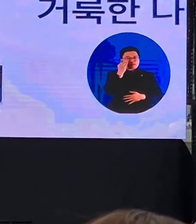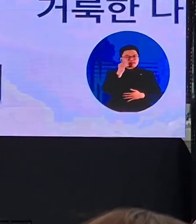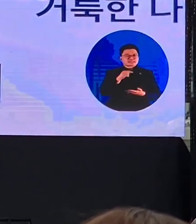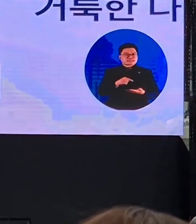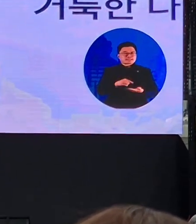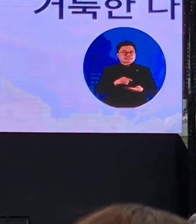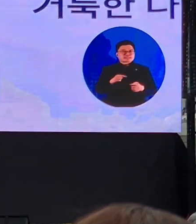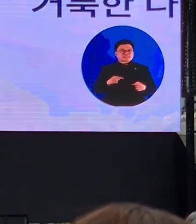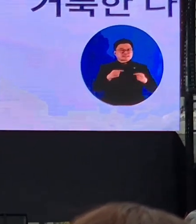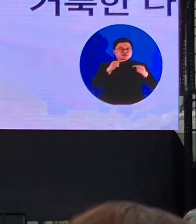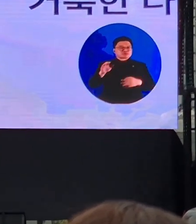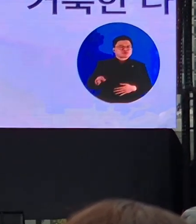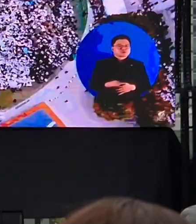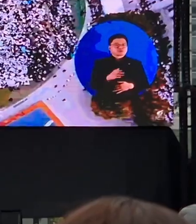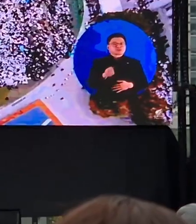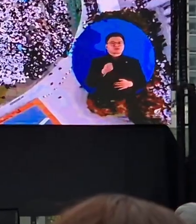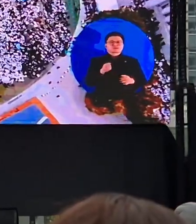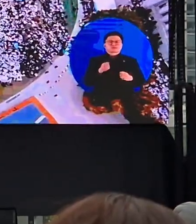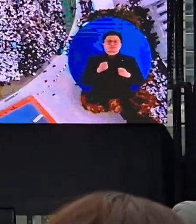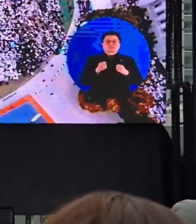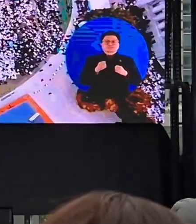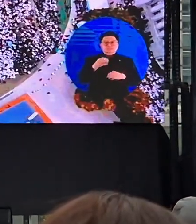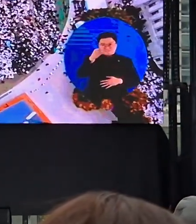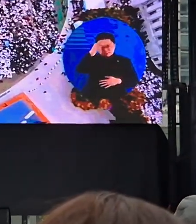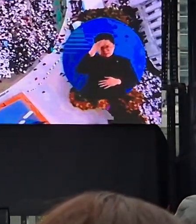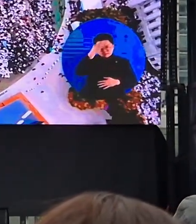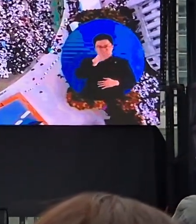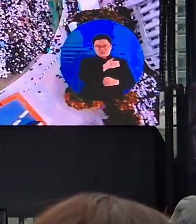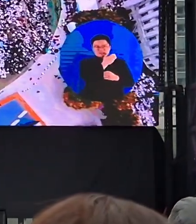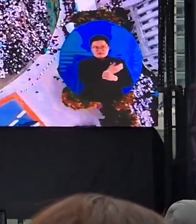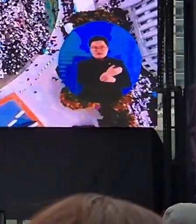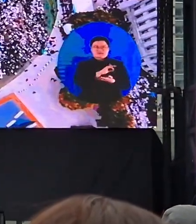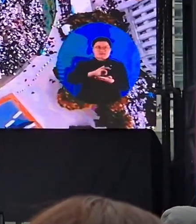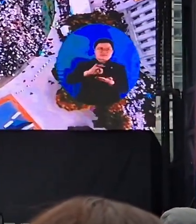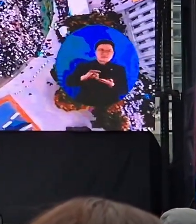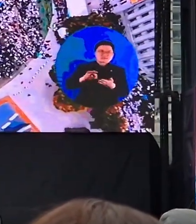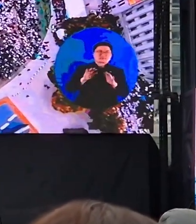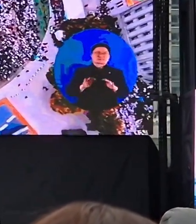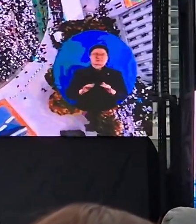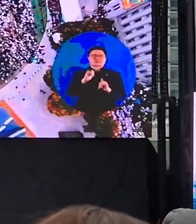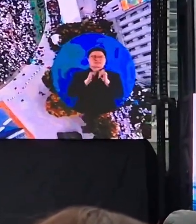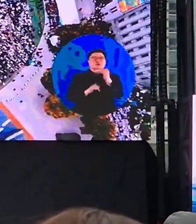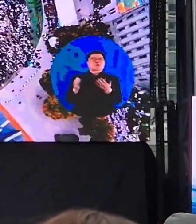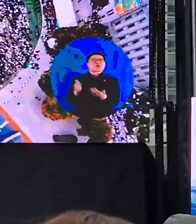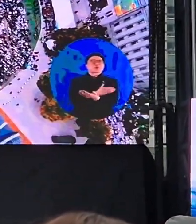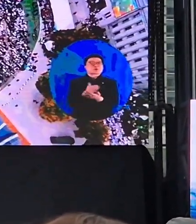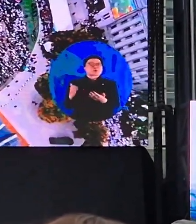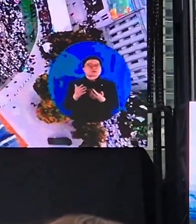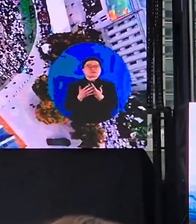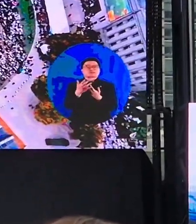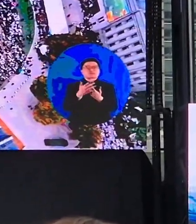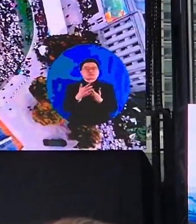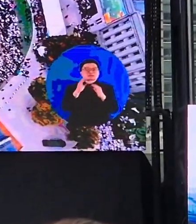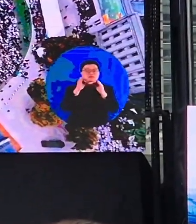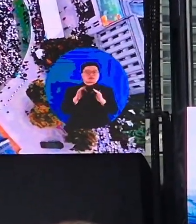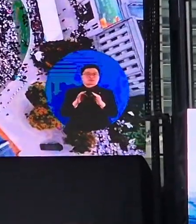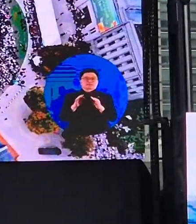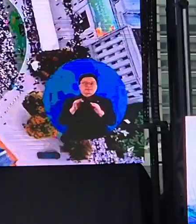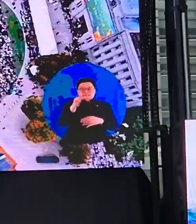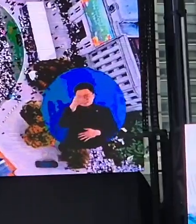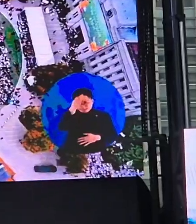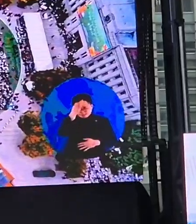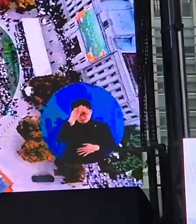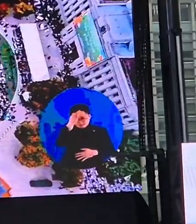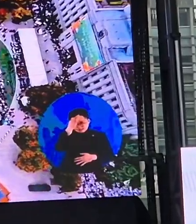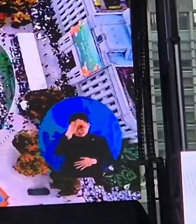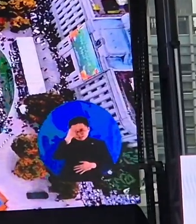최고의 기술력을 다 동원했지만 역사상 없었던 집회를 우리가 하고 있다가 보니 기술진이 애를